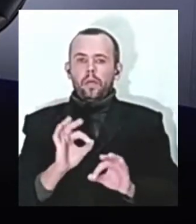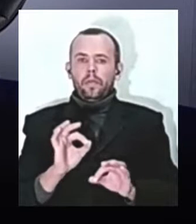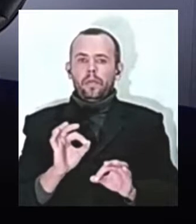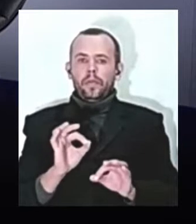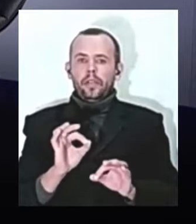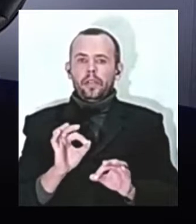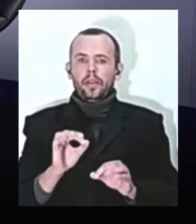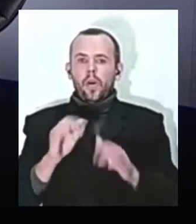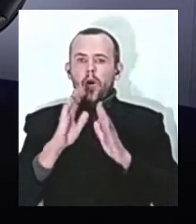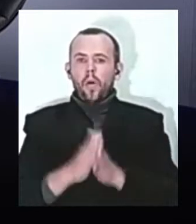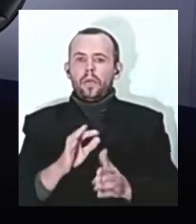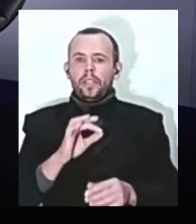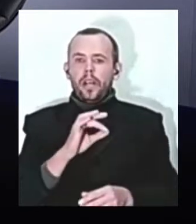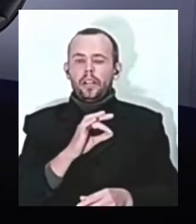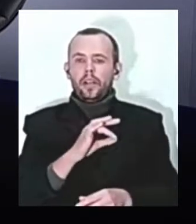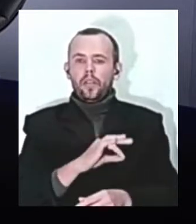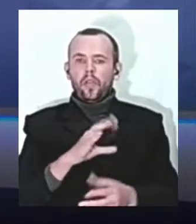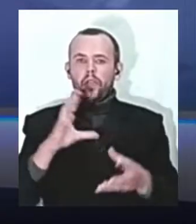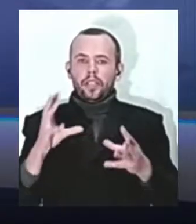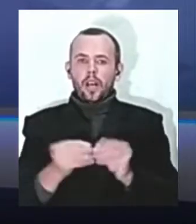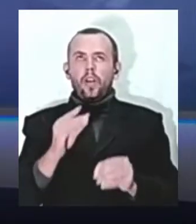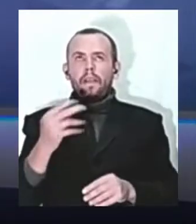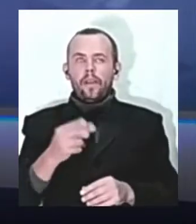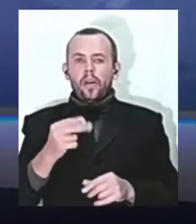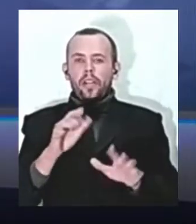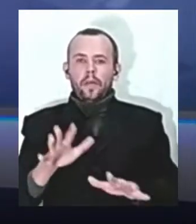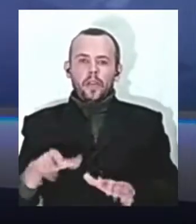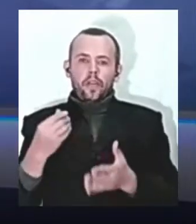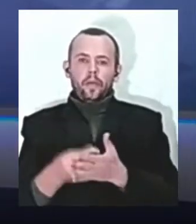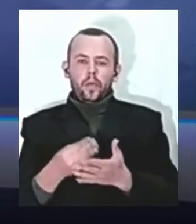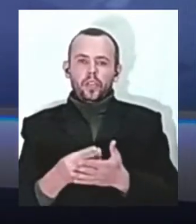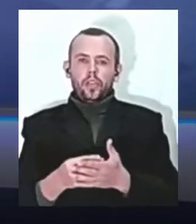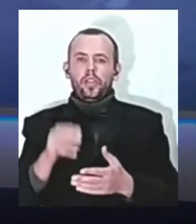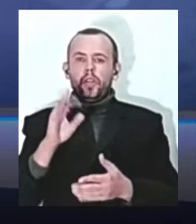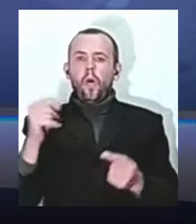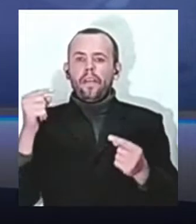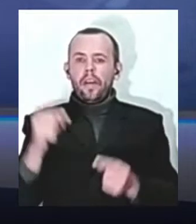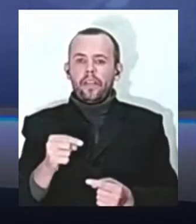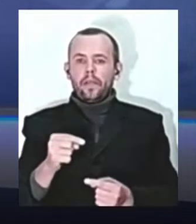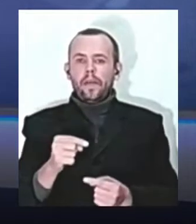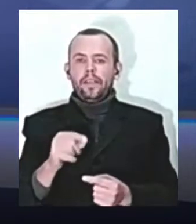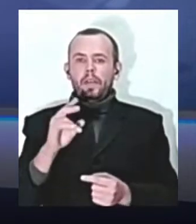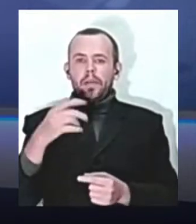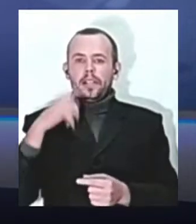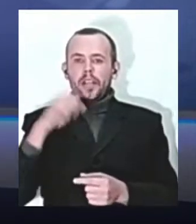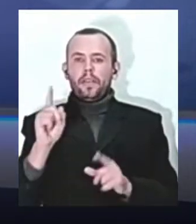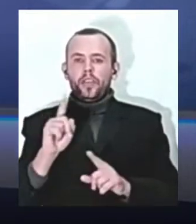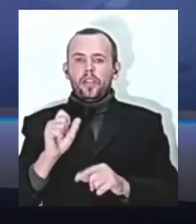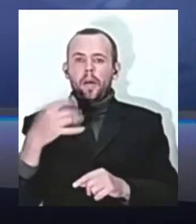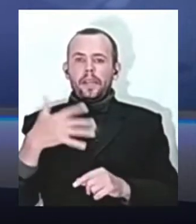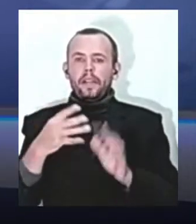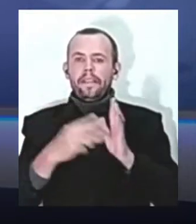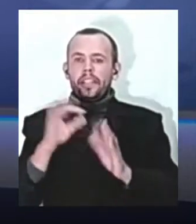доходів загального фонду, місцевих бюджетів, то відповідно ми знаємо, що на 58%, майже